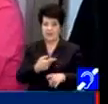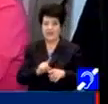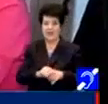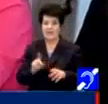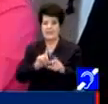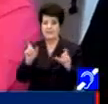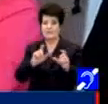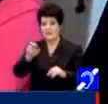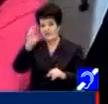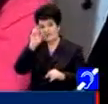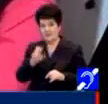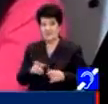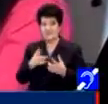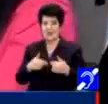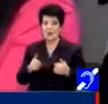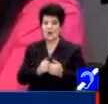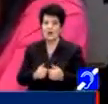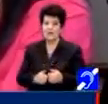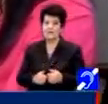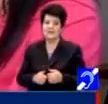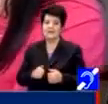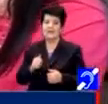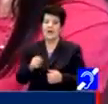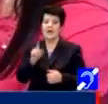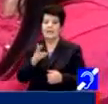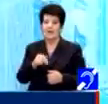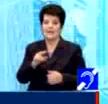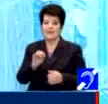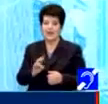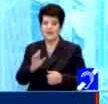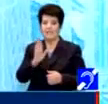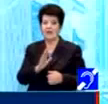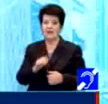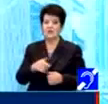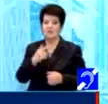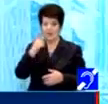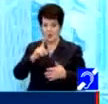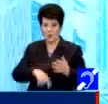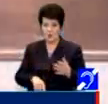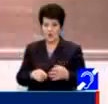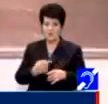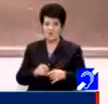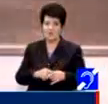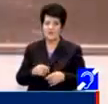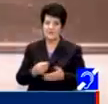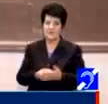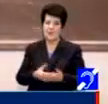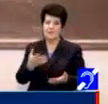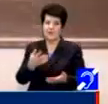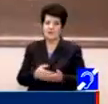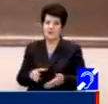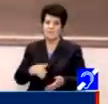de instituțiile statului sau organizațiile internaționale, Daniela Vacarciuc recunoaște că cele mai de preț sunt